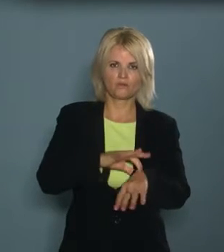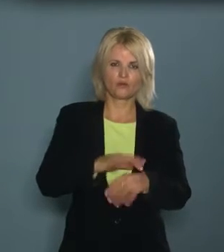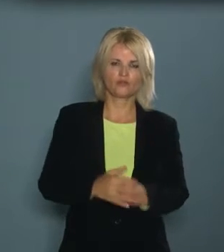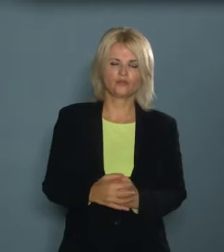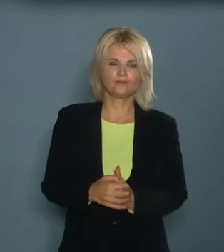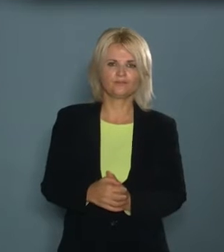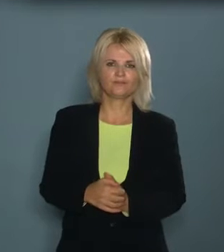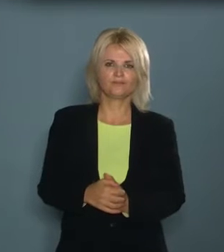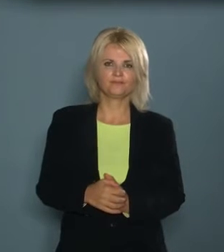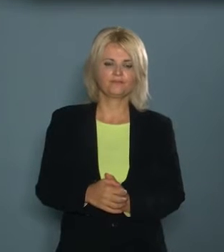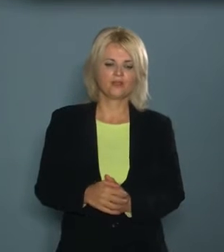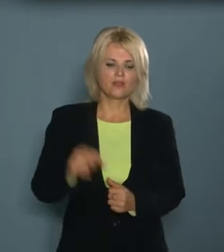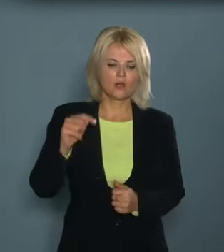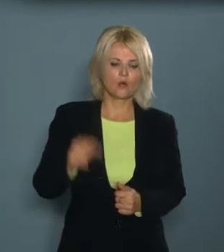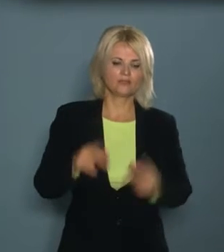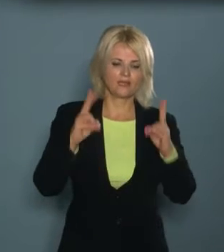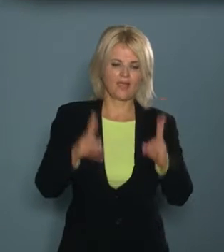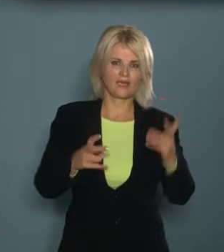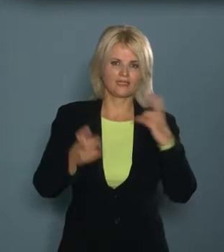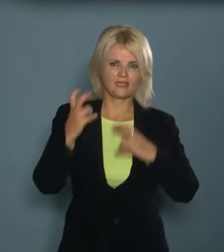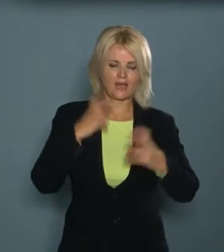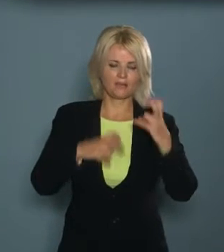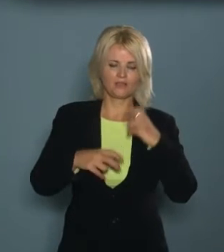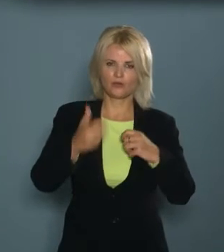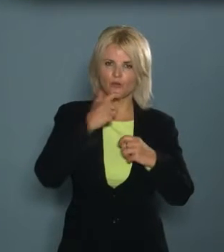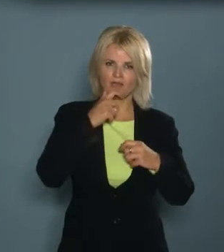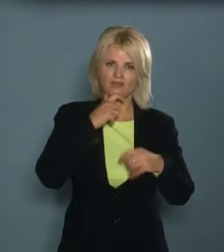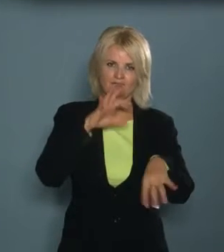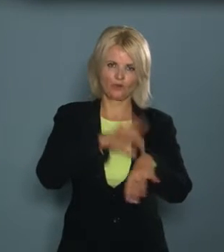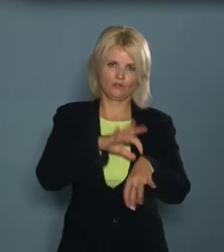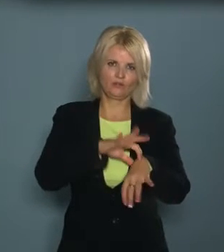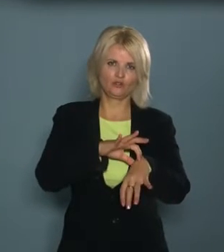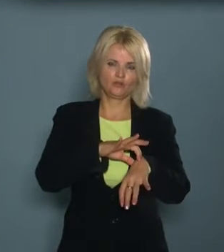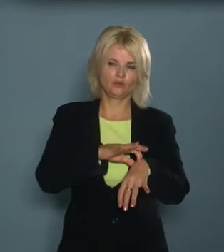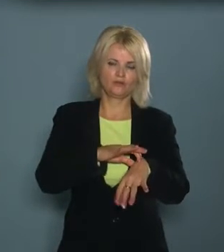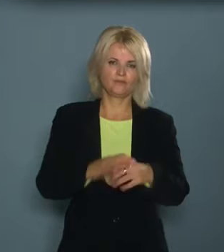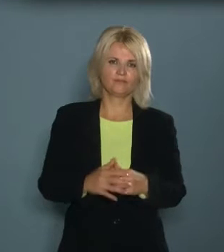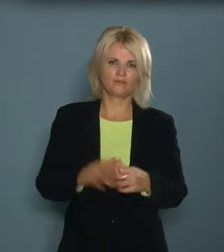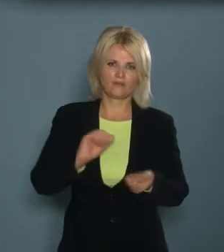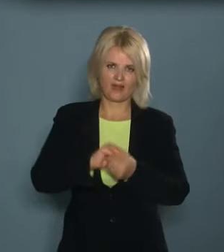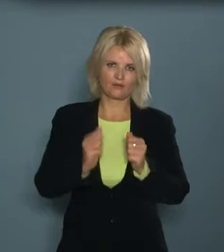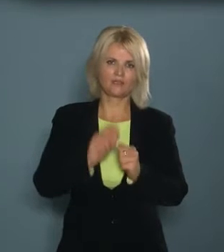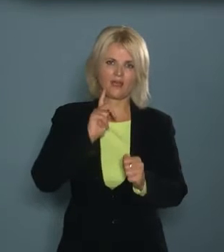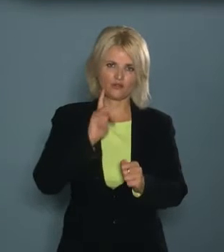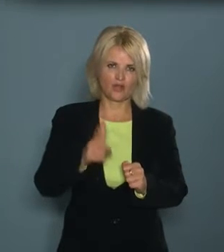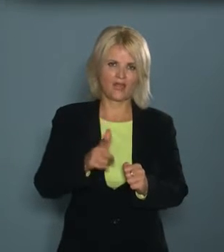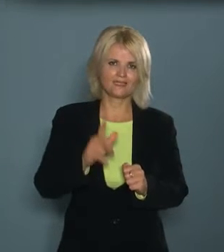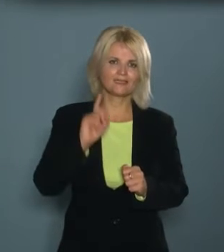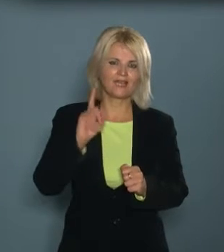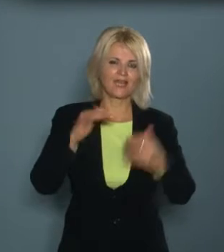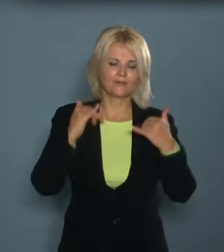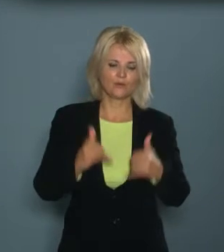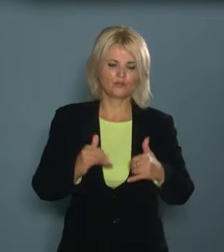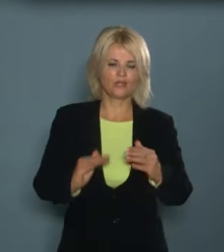is sajnos számítani kell arra, mert idősödnek az orvosok, hogy előbb-utóbb váltás lesz.